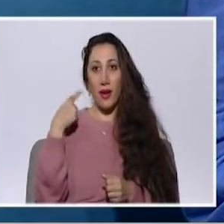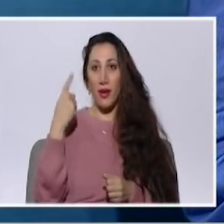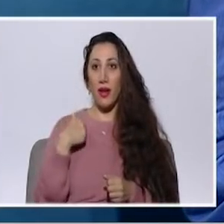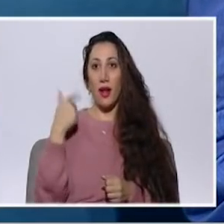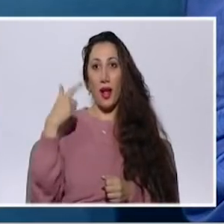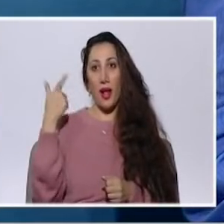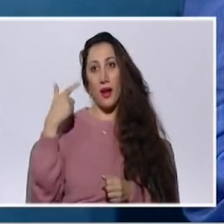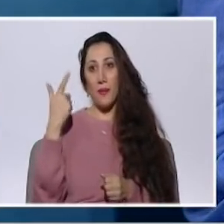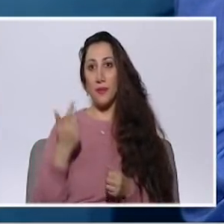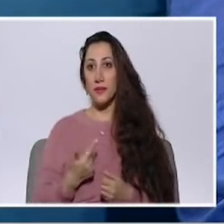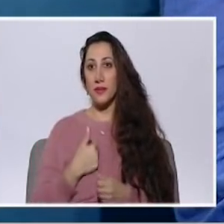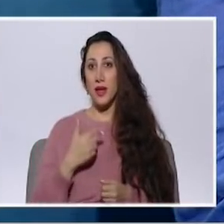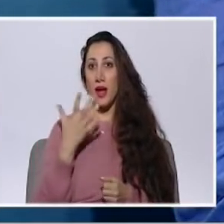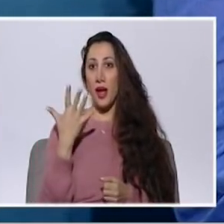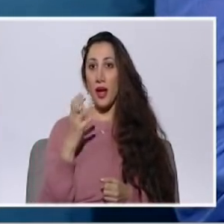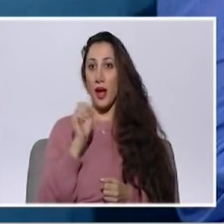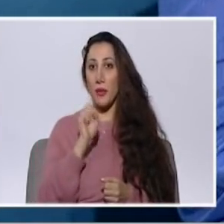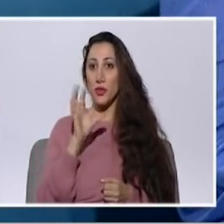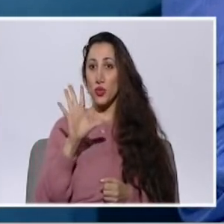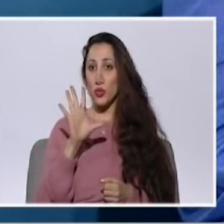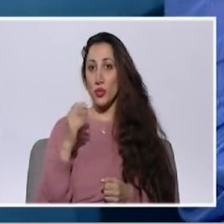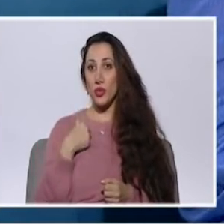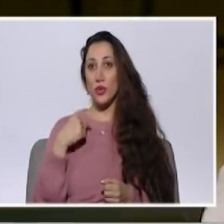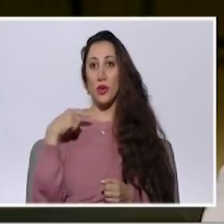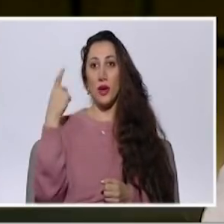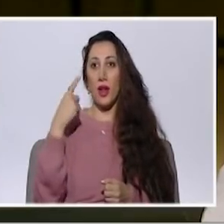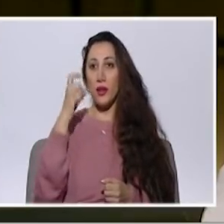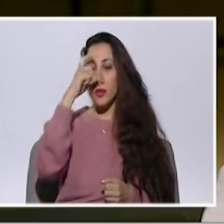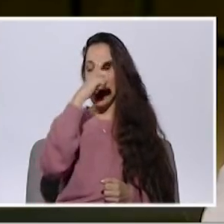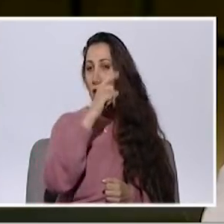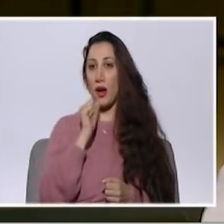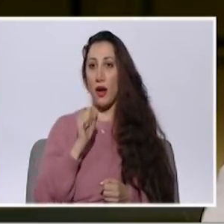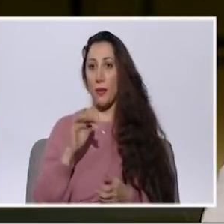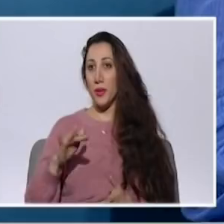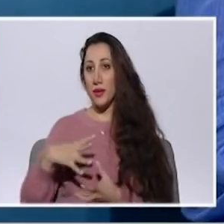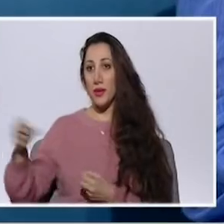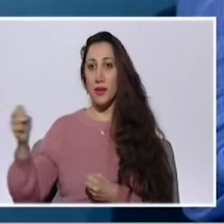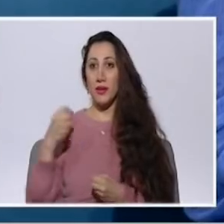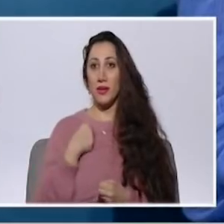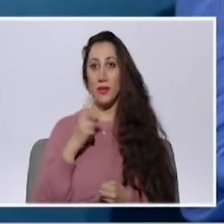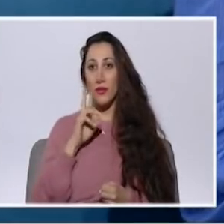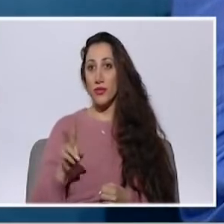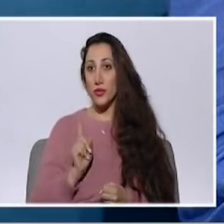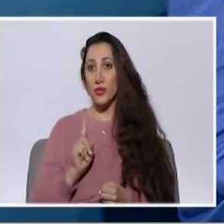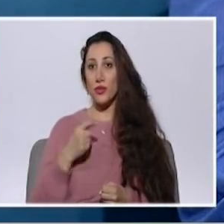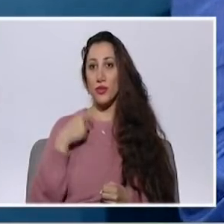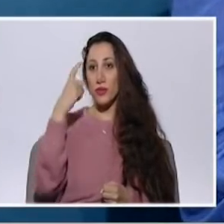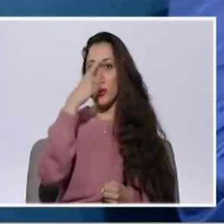حلم. انا عشت 5 شهور كانوا بالنسبه لي اصعب ايام حياتي. مين سماها نور؟ انا، لان انا